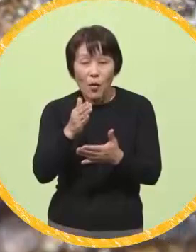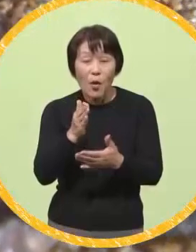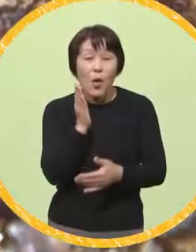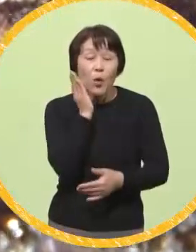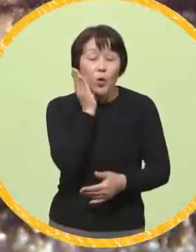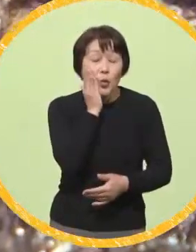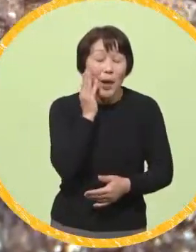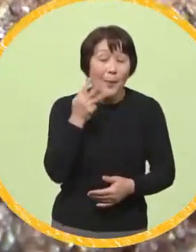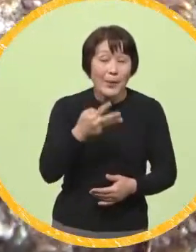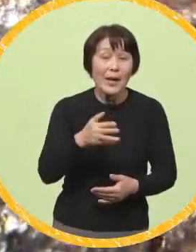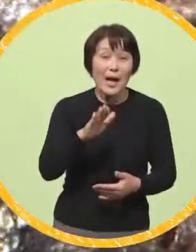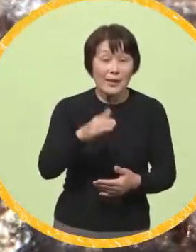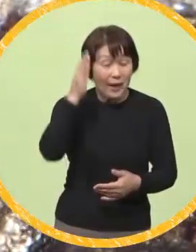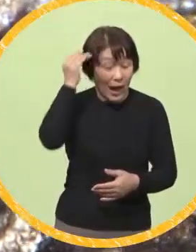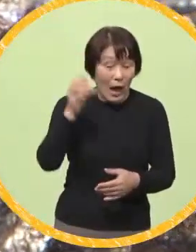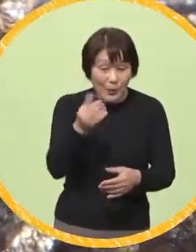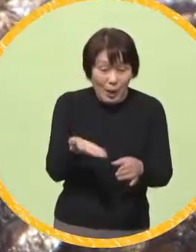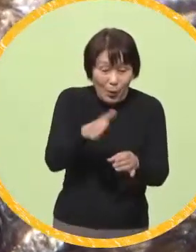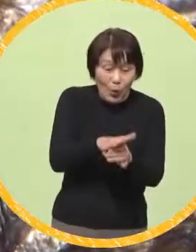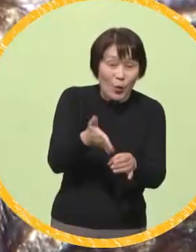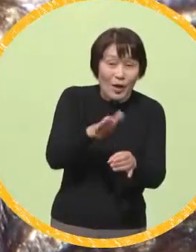、油も出て、